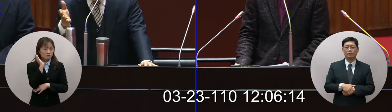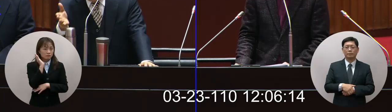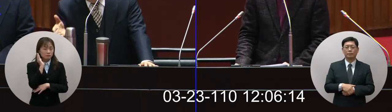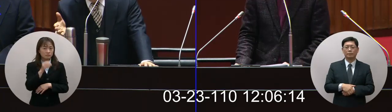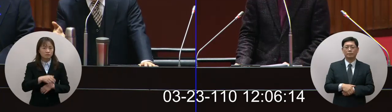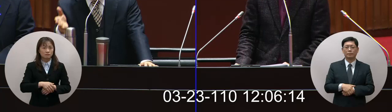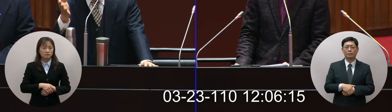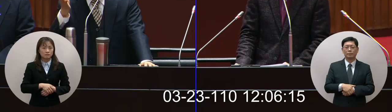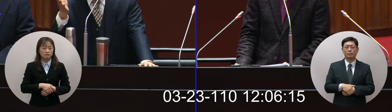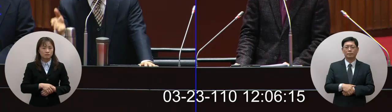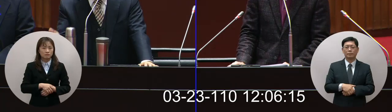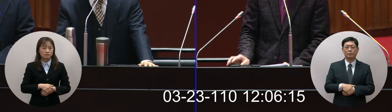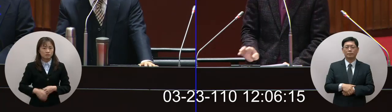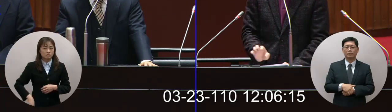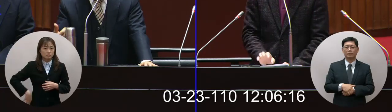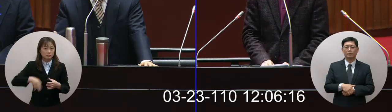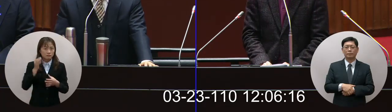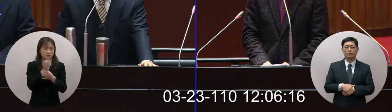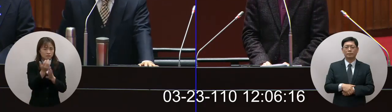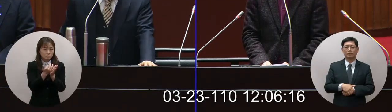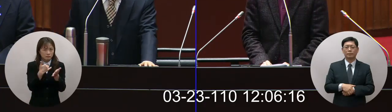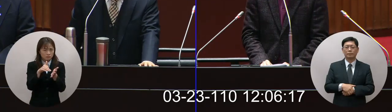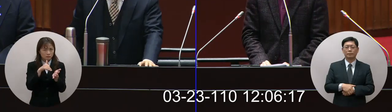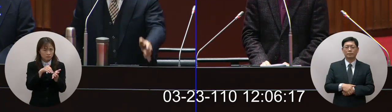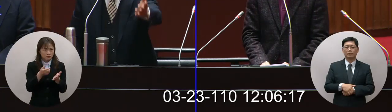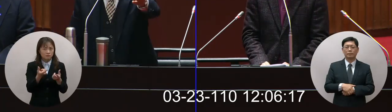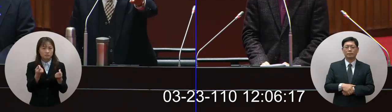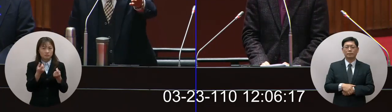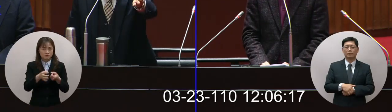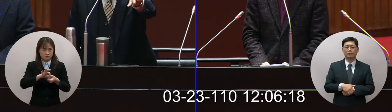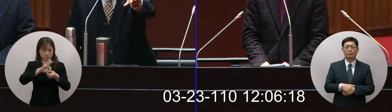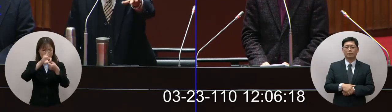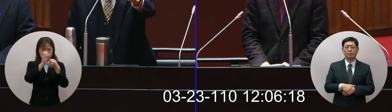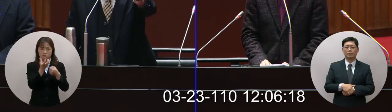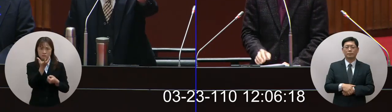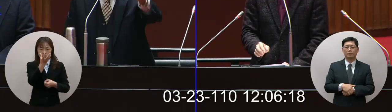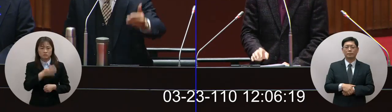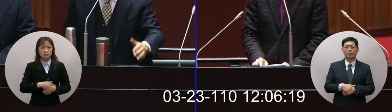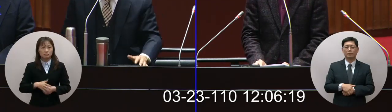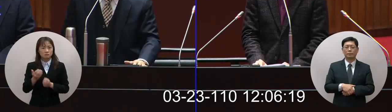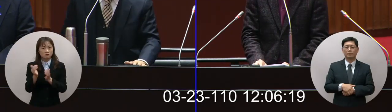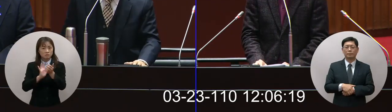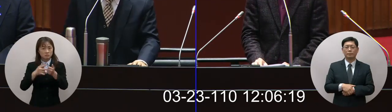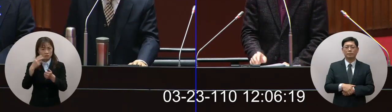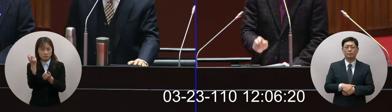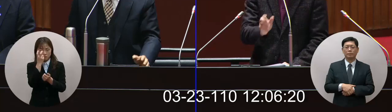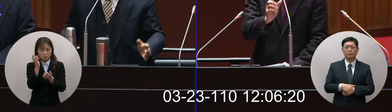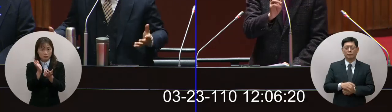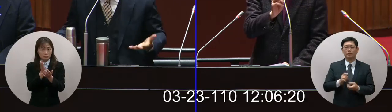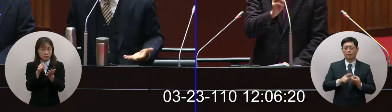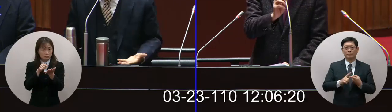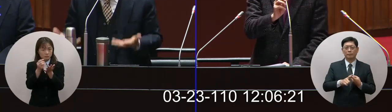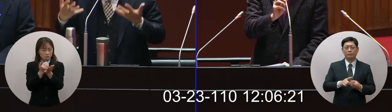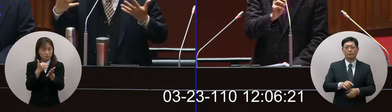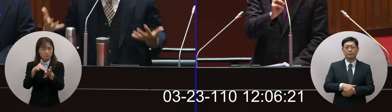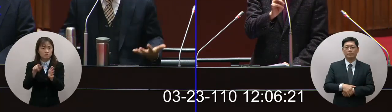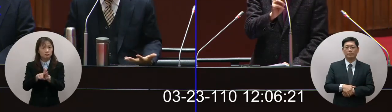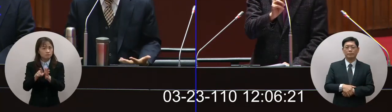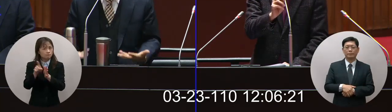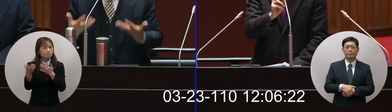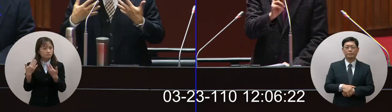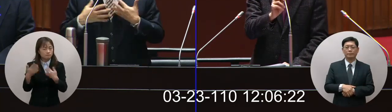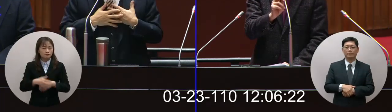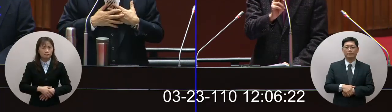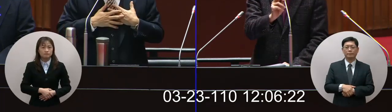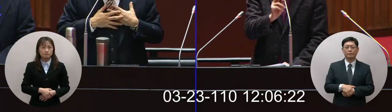设投入的这个预算也大大增加，这个委员审查预算应该都很清楚。 是， 那台湾就